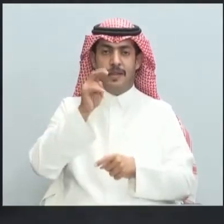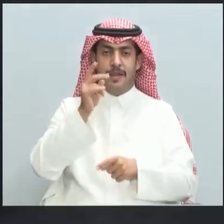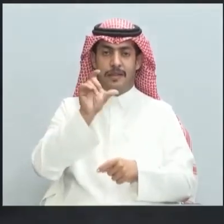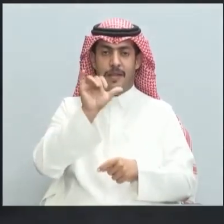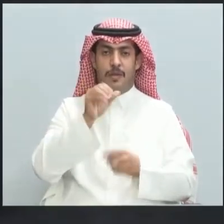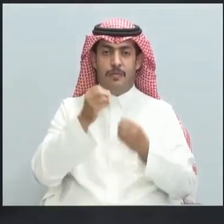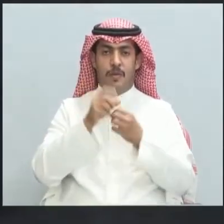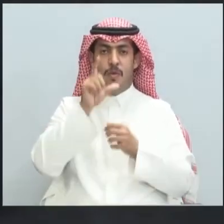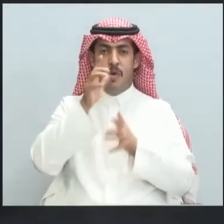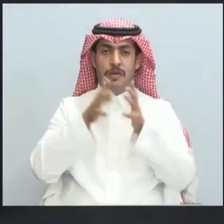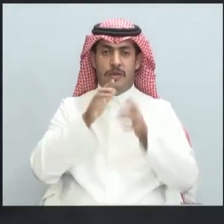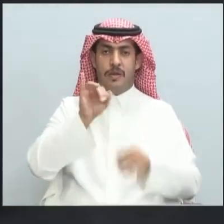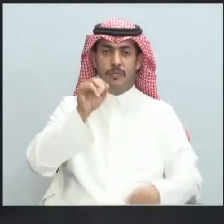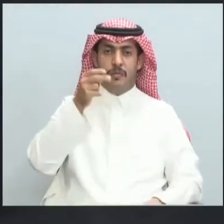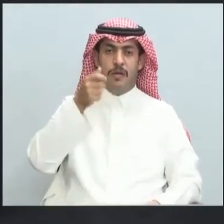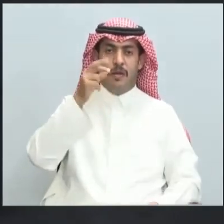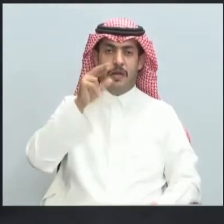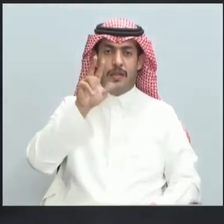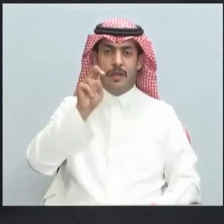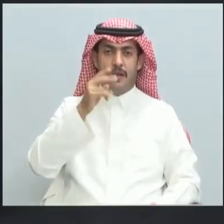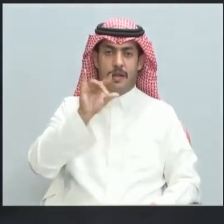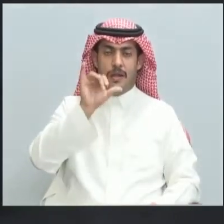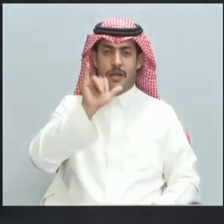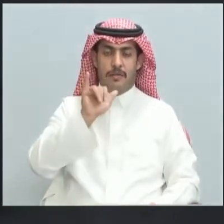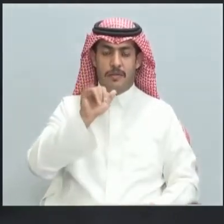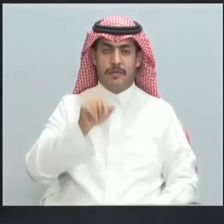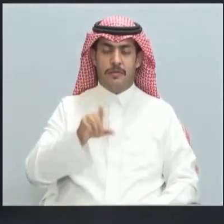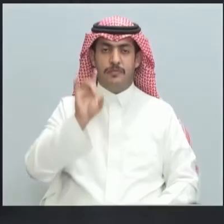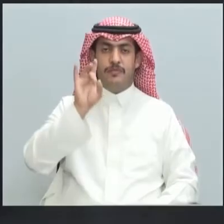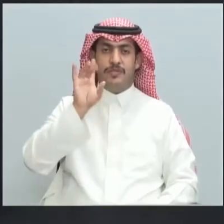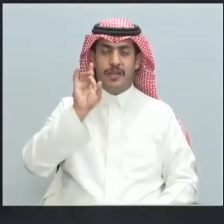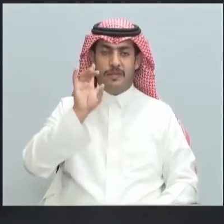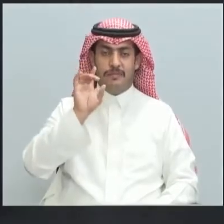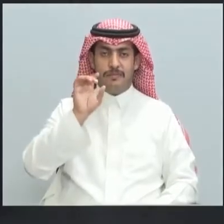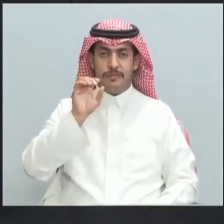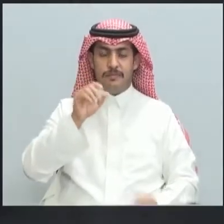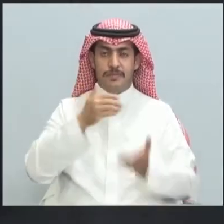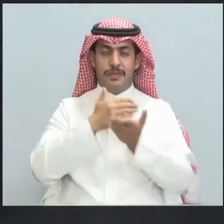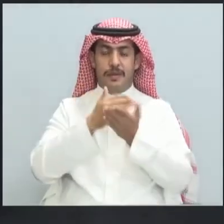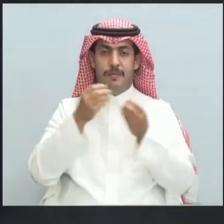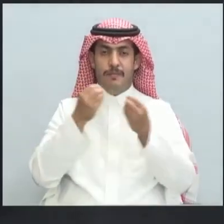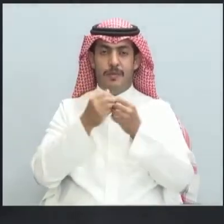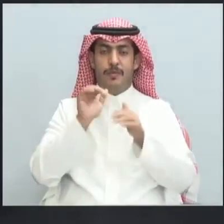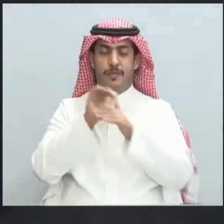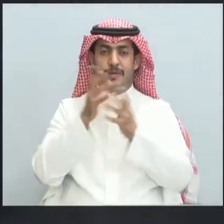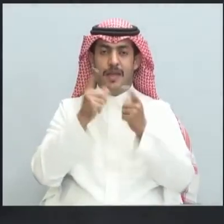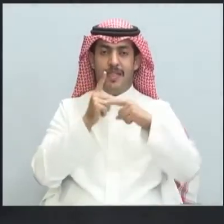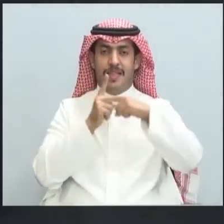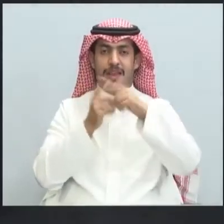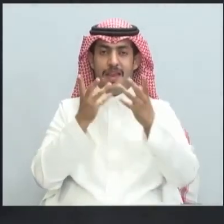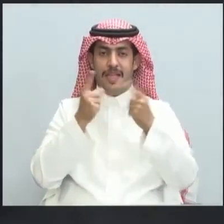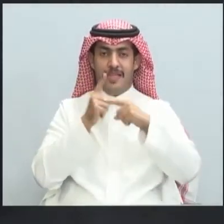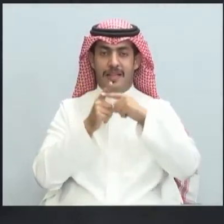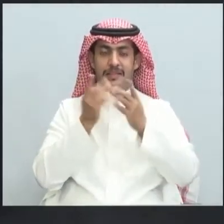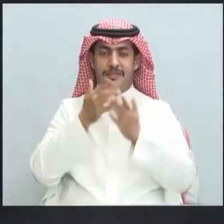القحطاني ويرافقني في لغه الاشاره زميلي ارسال معاذ القرعاوي بمشيئه الله نستكمل واياكم دروس ماده الرياضيات